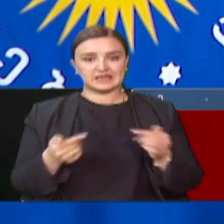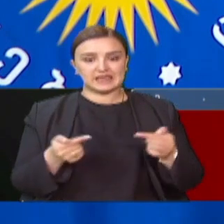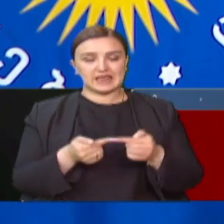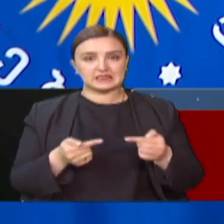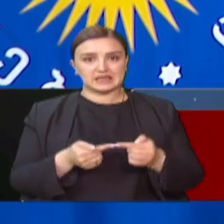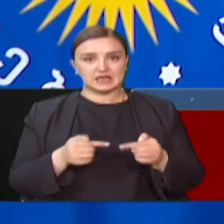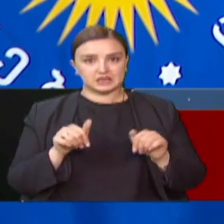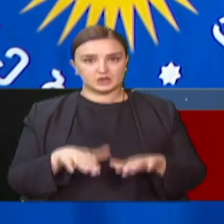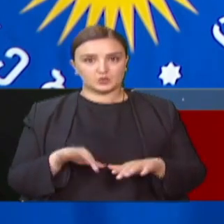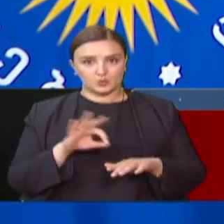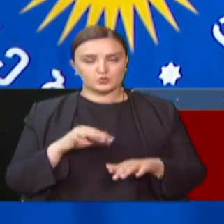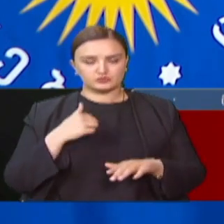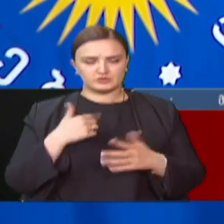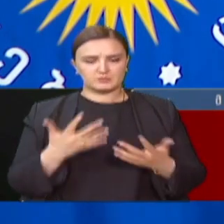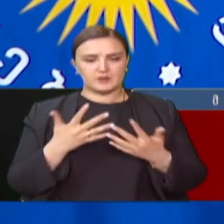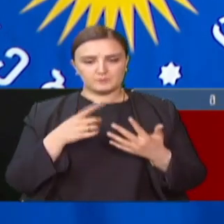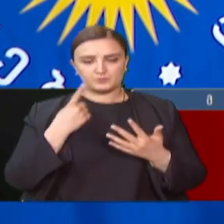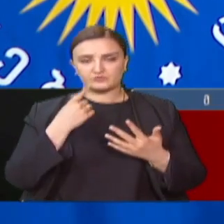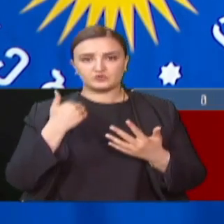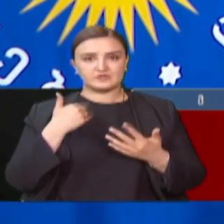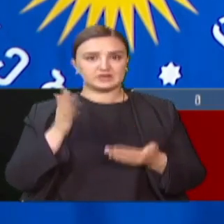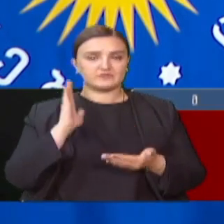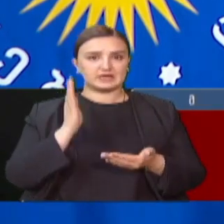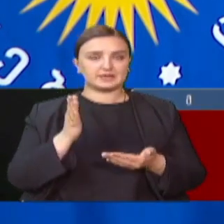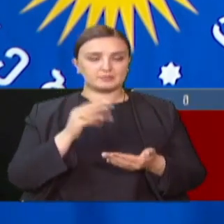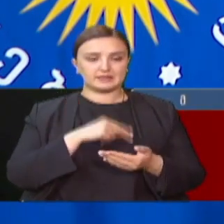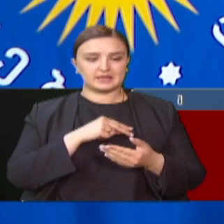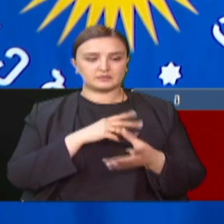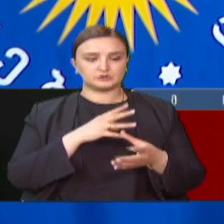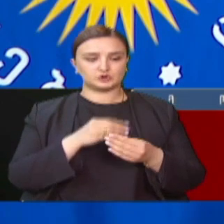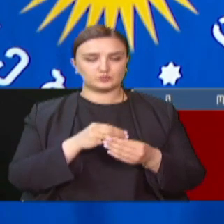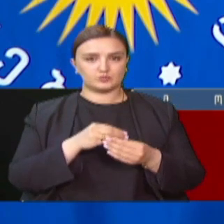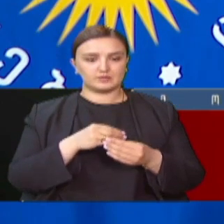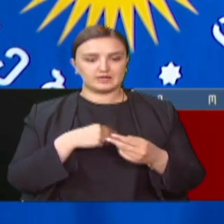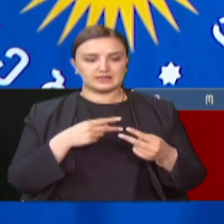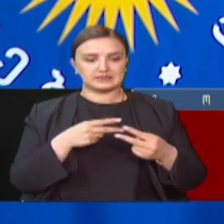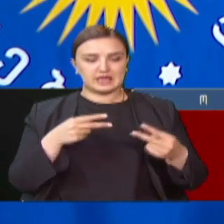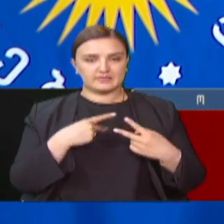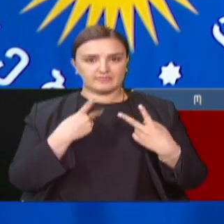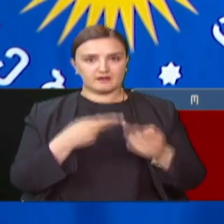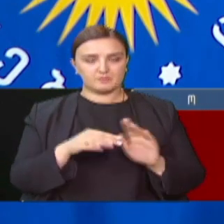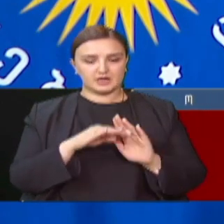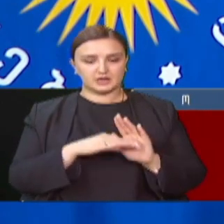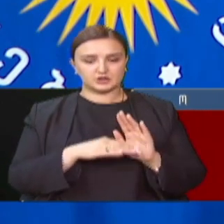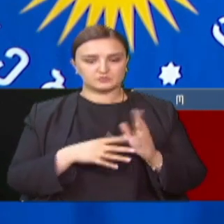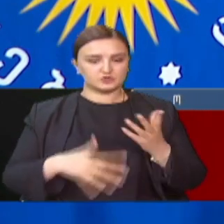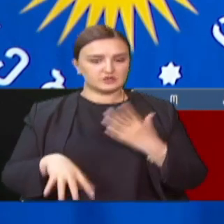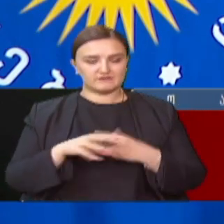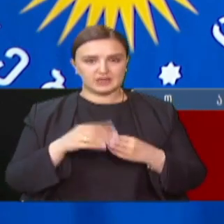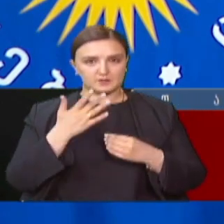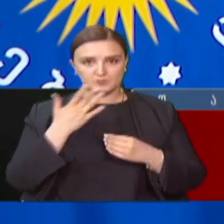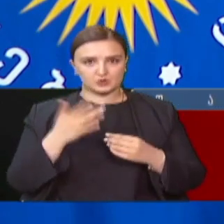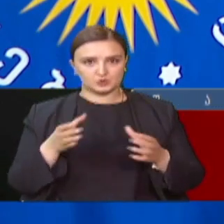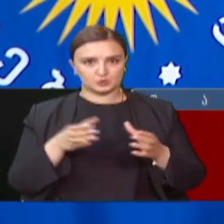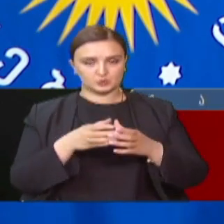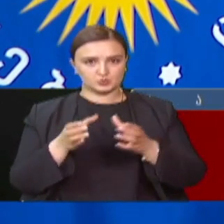ჩვენ მკაფიოდ ვთქვით, რომ გვექნება თანამშრომლობა თანაბარ რეჟიმში აბსოლუტურად ყველა პოლიტიკური ჯგუფთან,